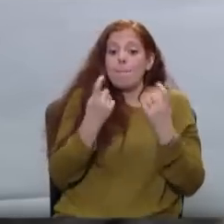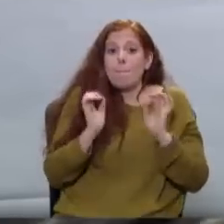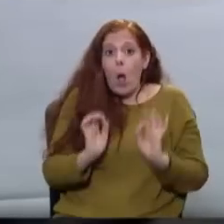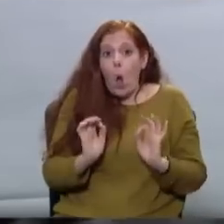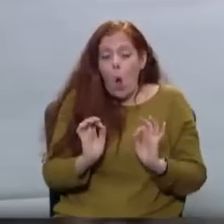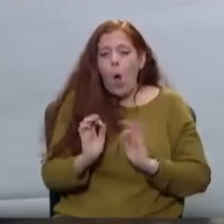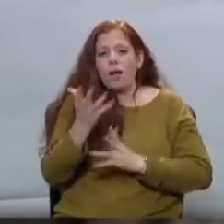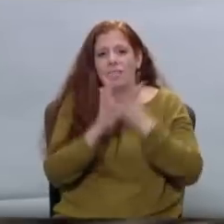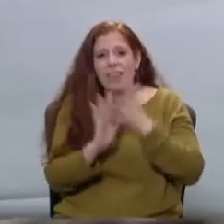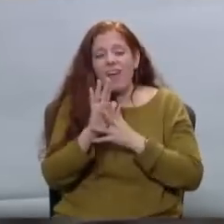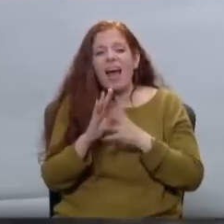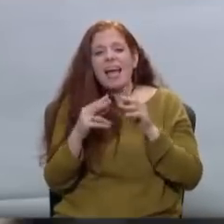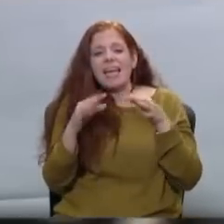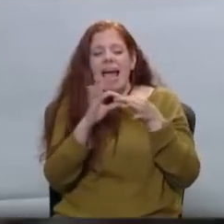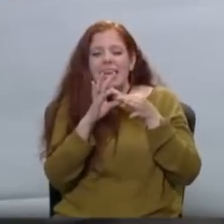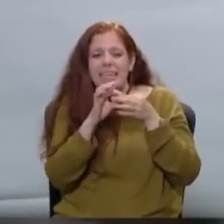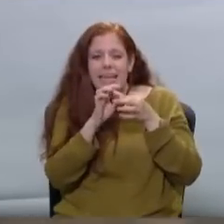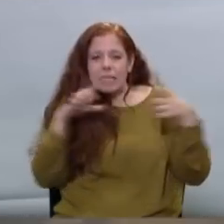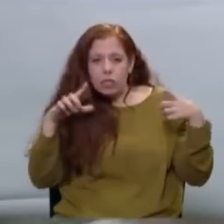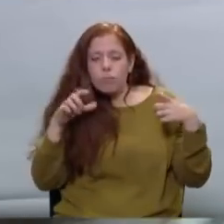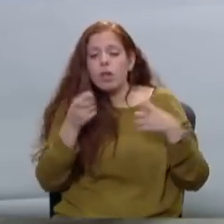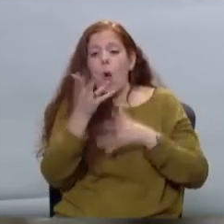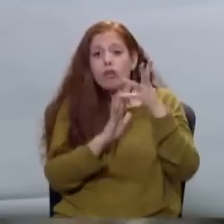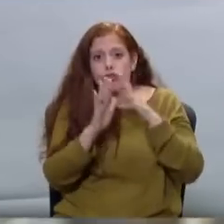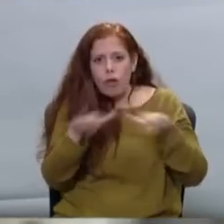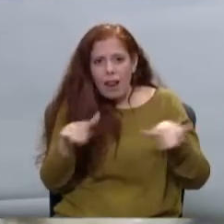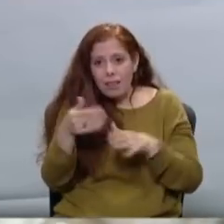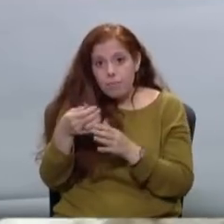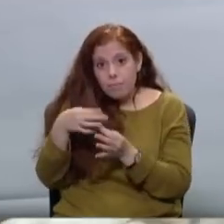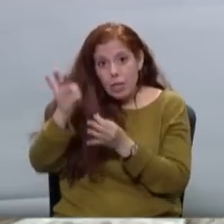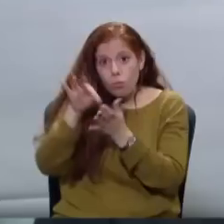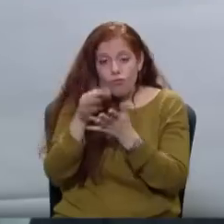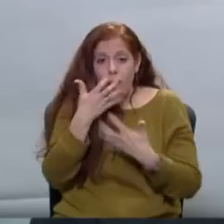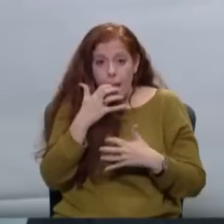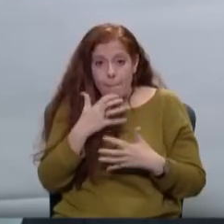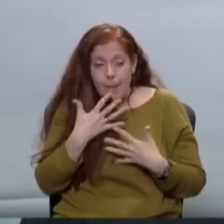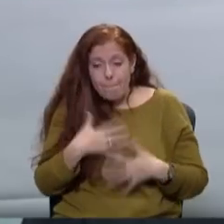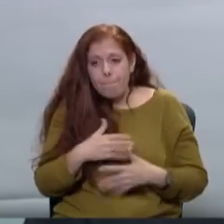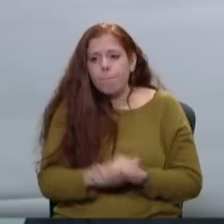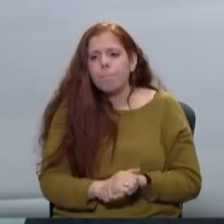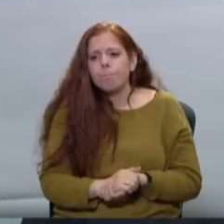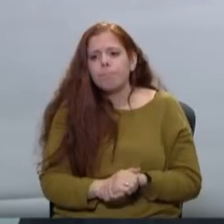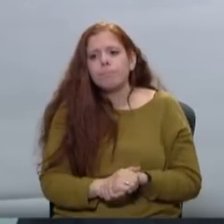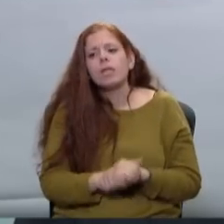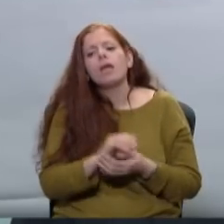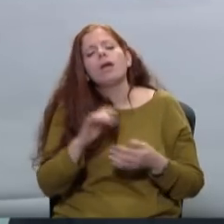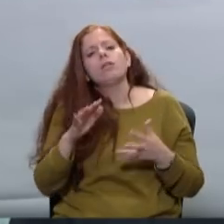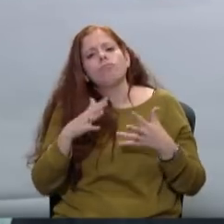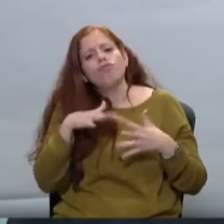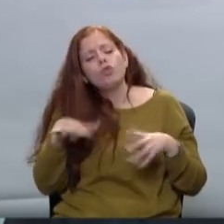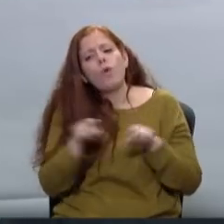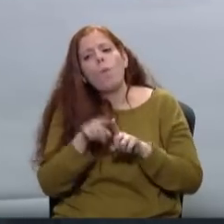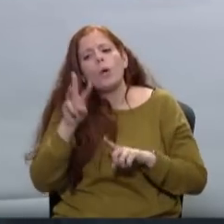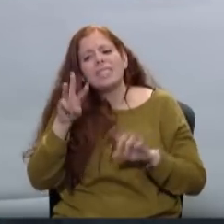קצר חשמלי או אש שהדליקו הילדים. כדי להתחמם. יישוב כמו שגב שלום,